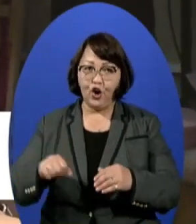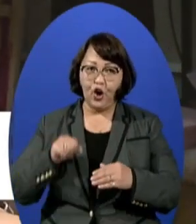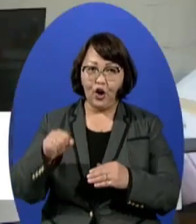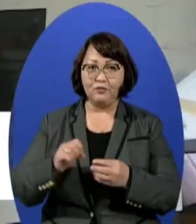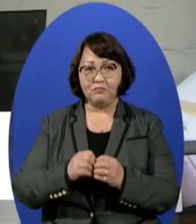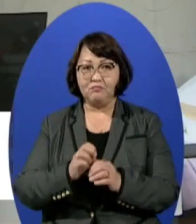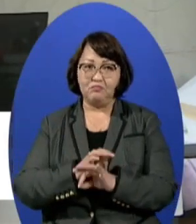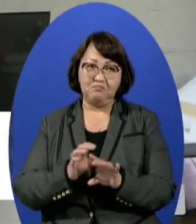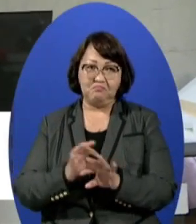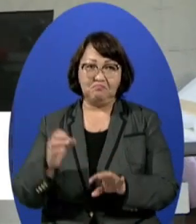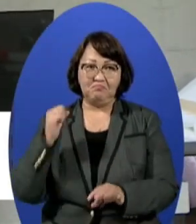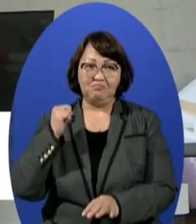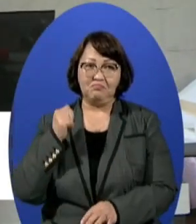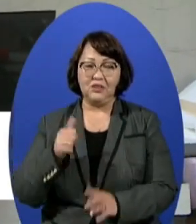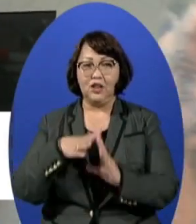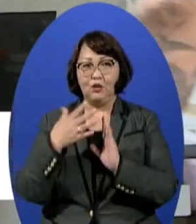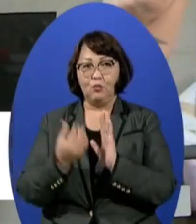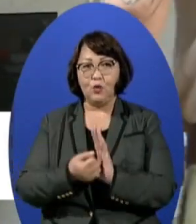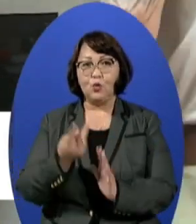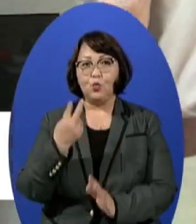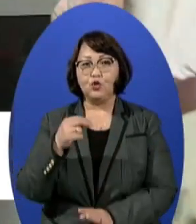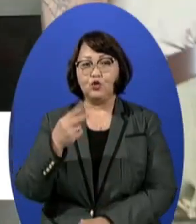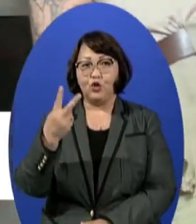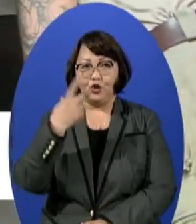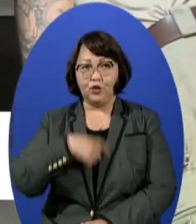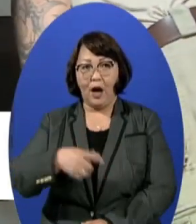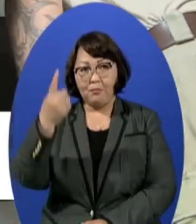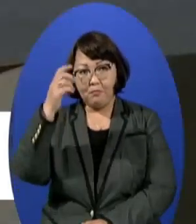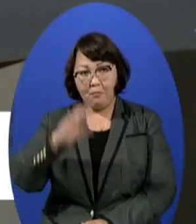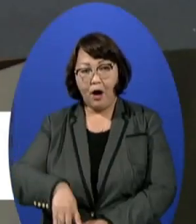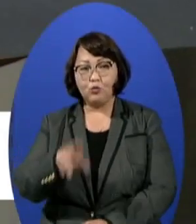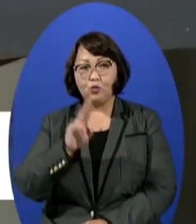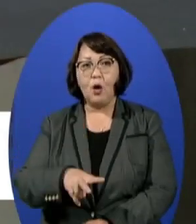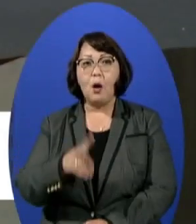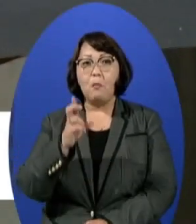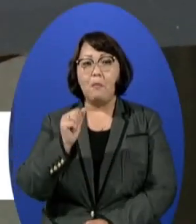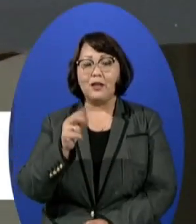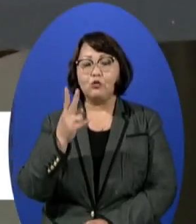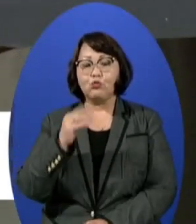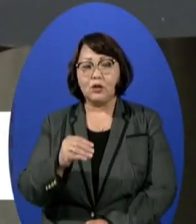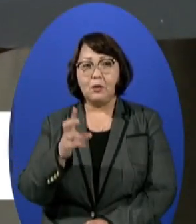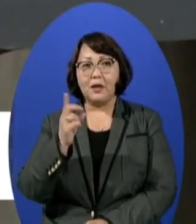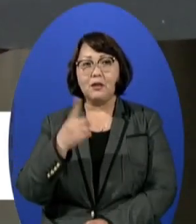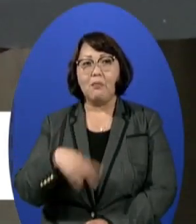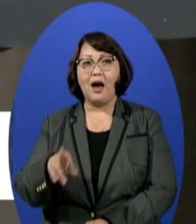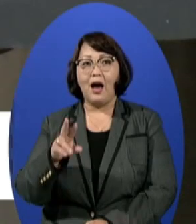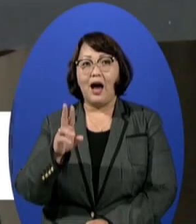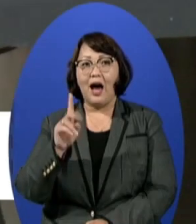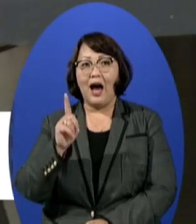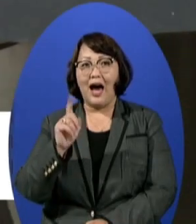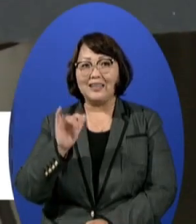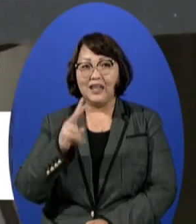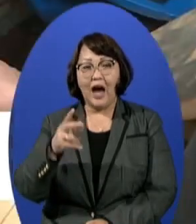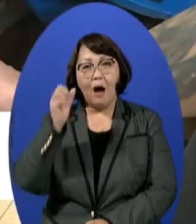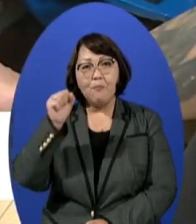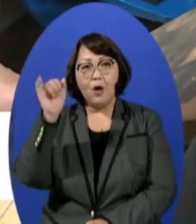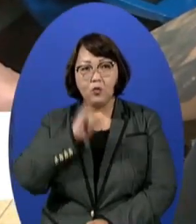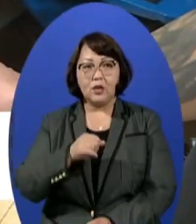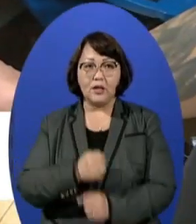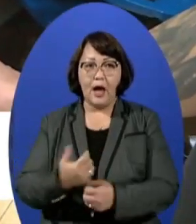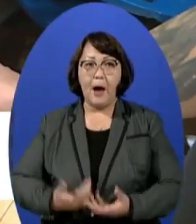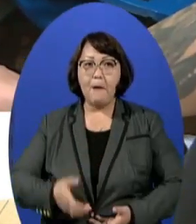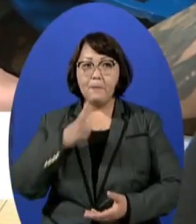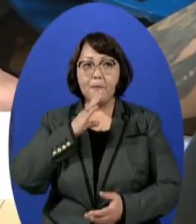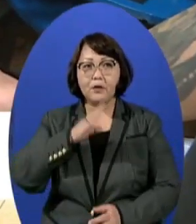сучдаг. Гэр бүлийн үлдсэн хоёр гишүүн болох Багдуу, Бадамдорж, Бадамхатнаар Америк нэгдсэн улсад ажиллаж амьдрахаар явсан учраас Ахтуу